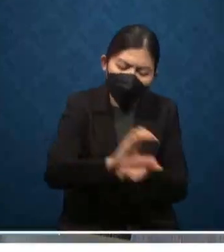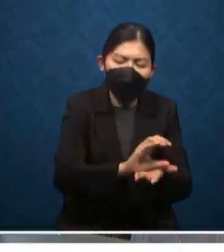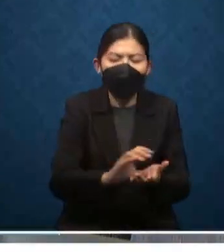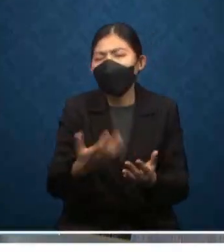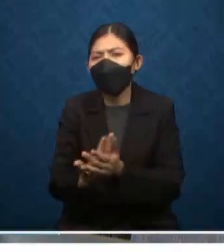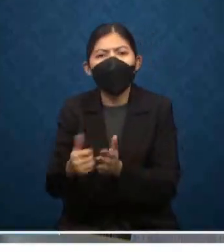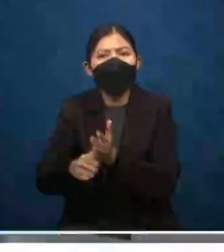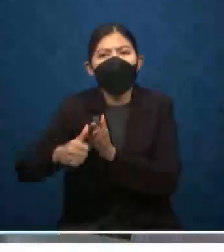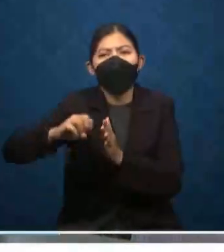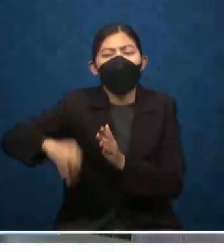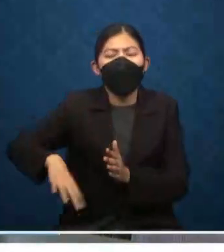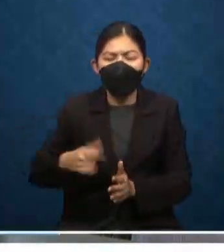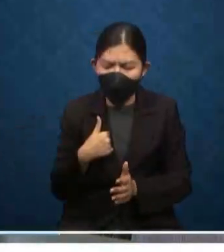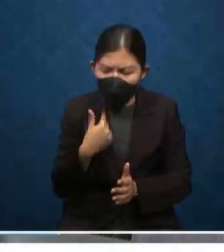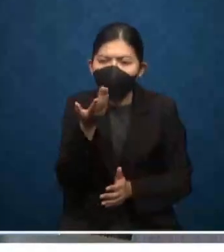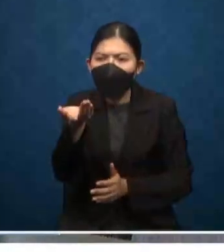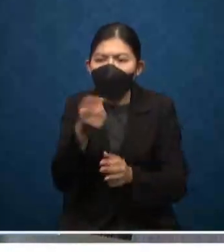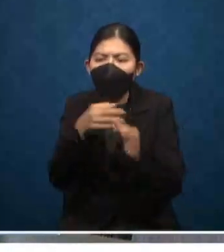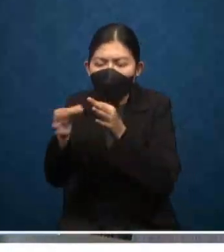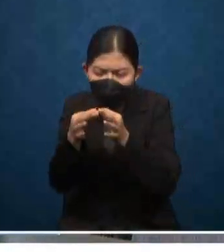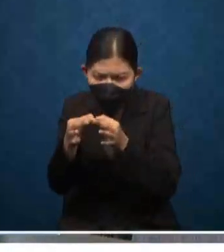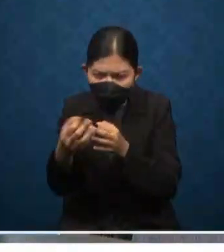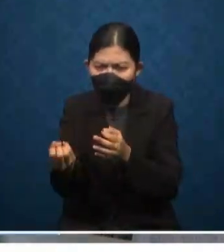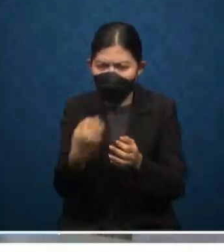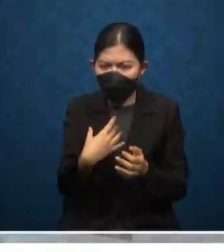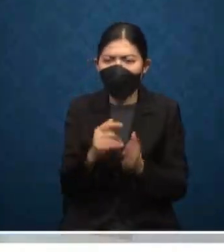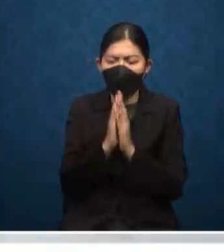ขอความกระจ่างจากกรรมาธิการขอบคุณท่านประธานครับ